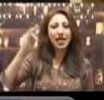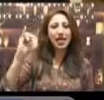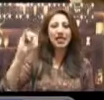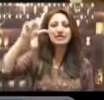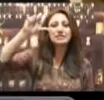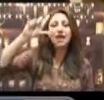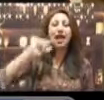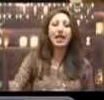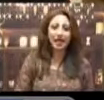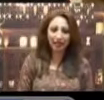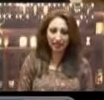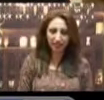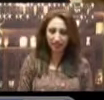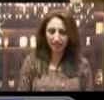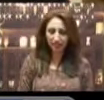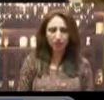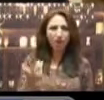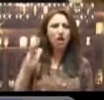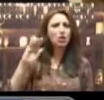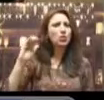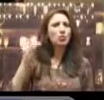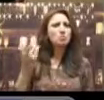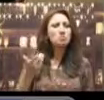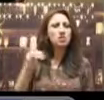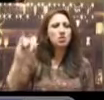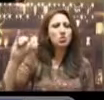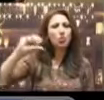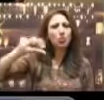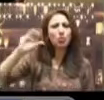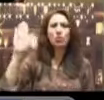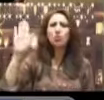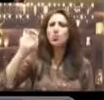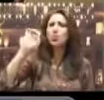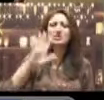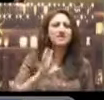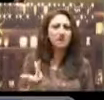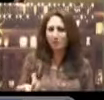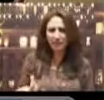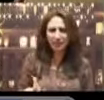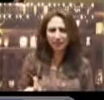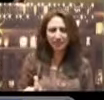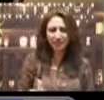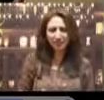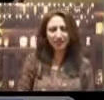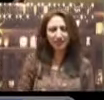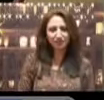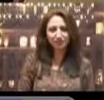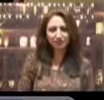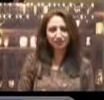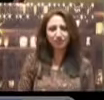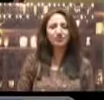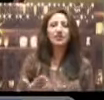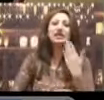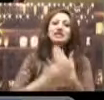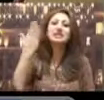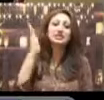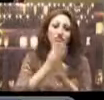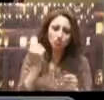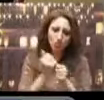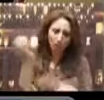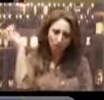اسمك الحقيقي محمد اسماعيل؟ محمد اسماعيل. ومين يوسف؟ ده واحد صاحبي. يوسف شريف. يوسف شريف ده اسم فني